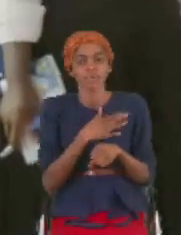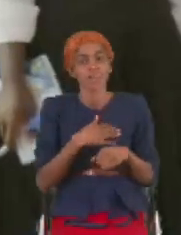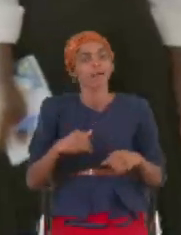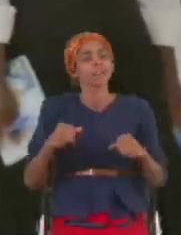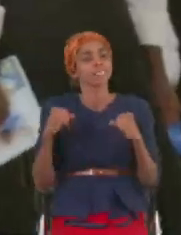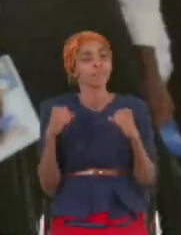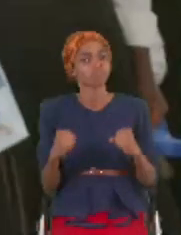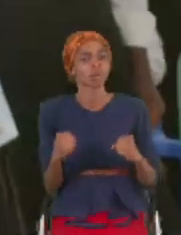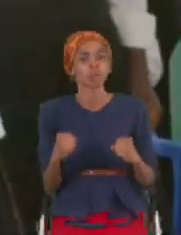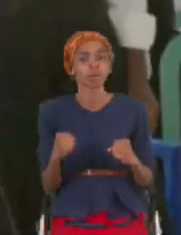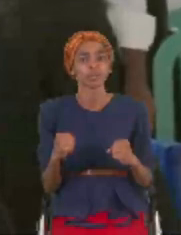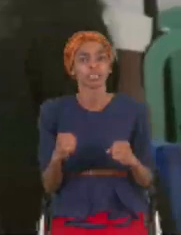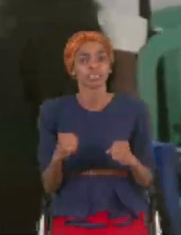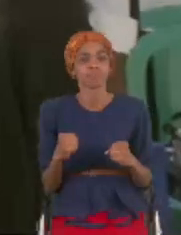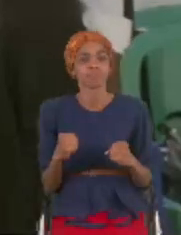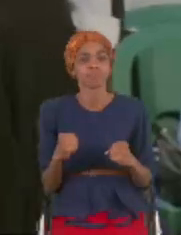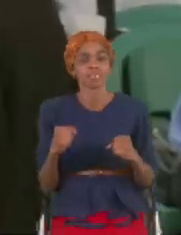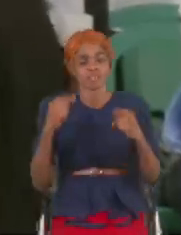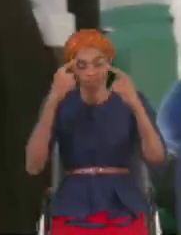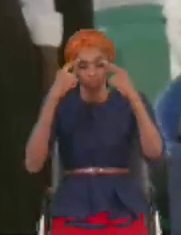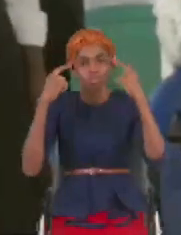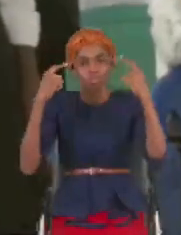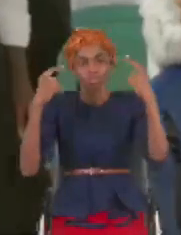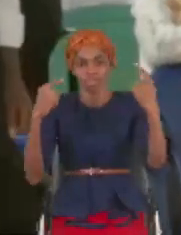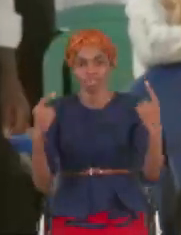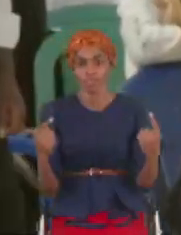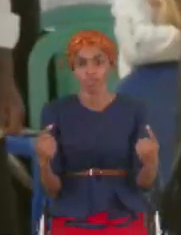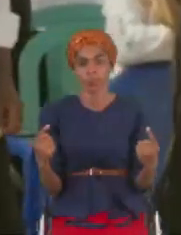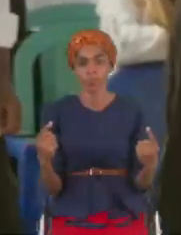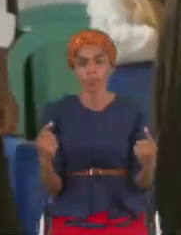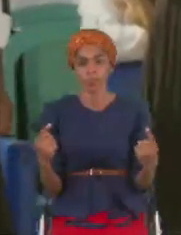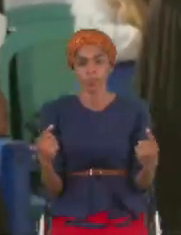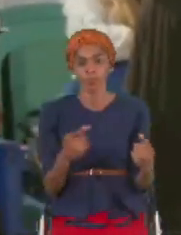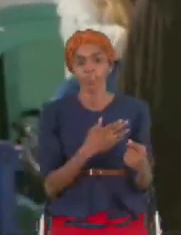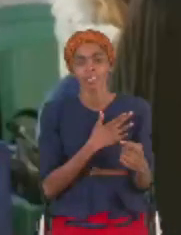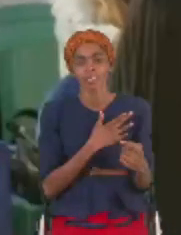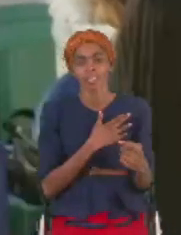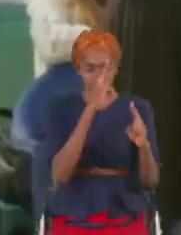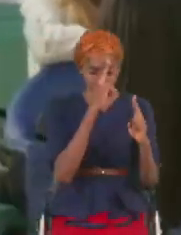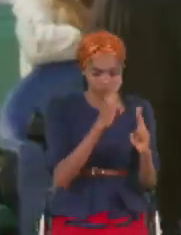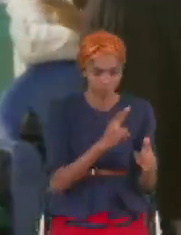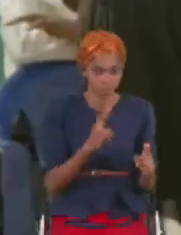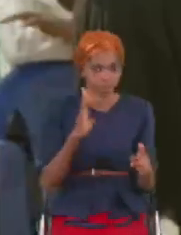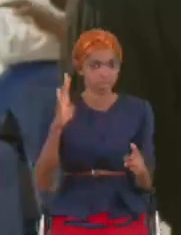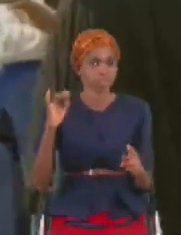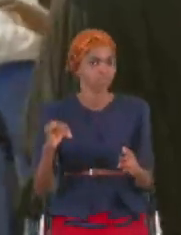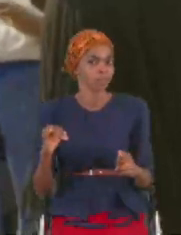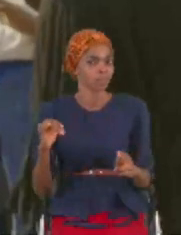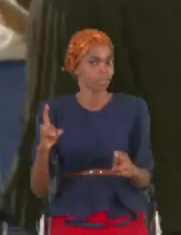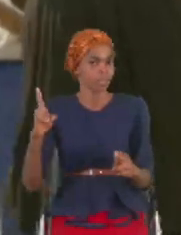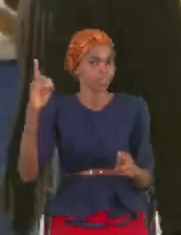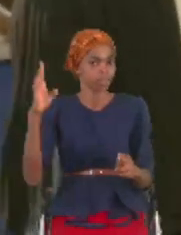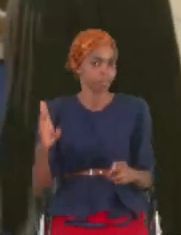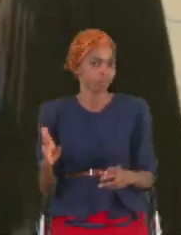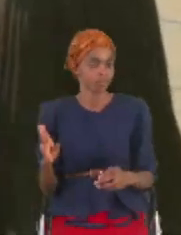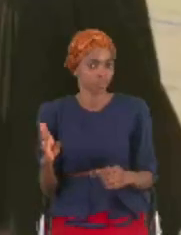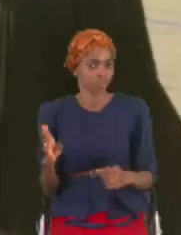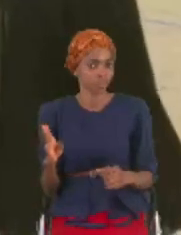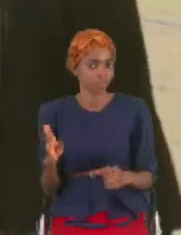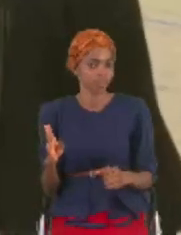un parti de puissance réussie honoré par dieu